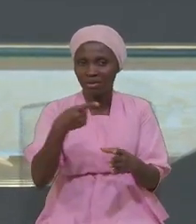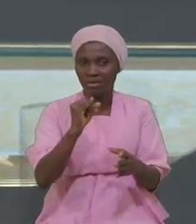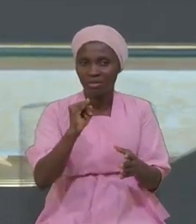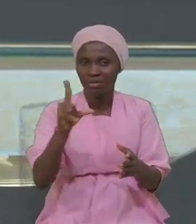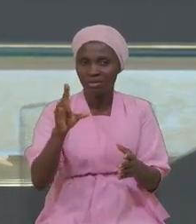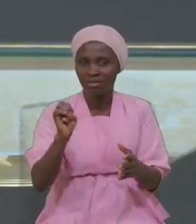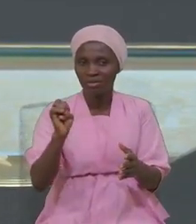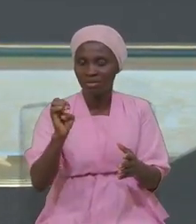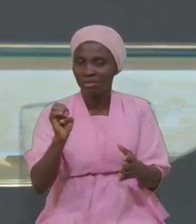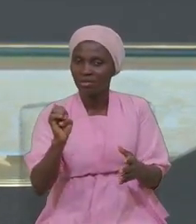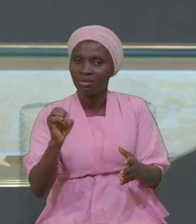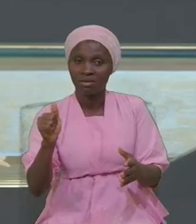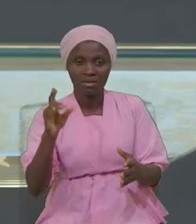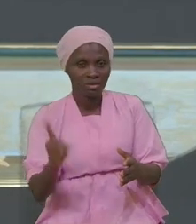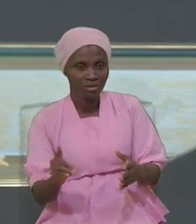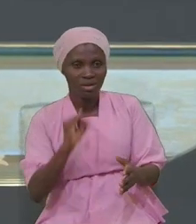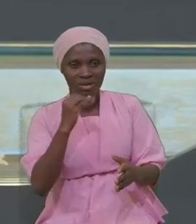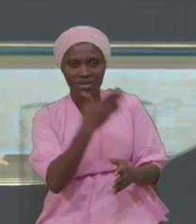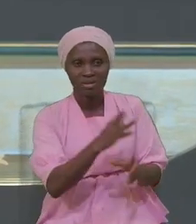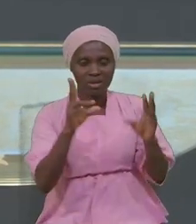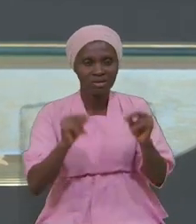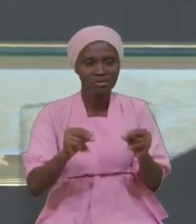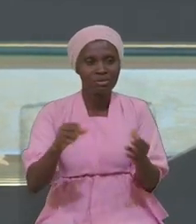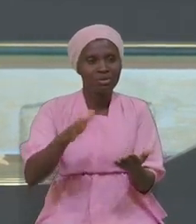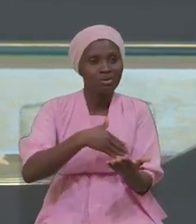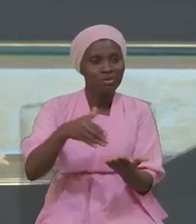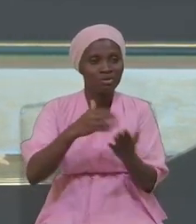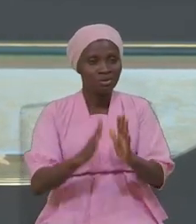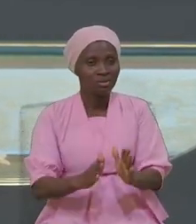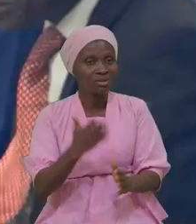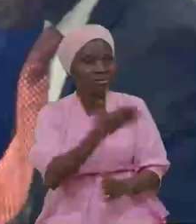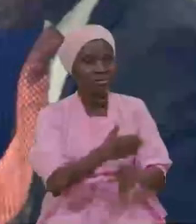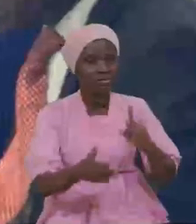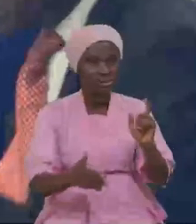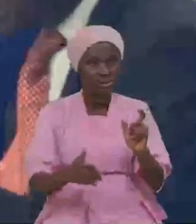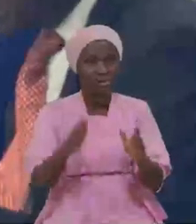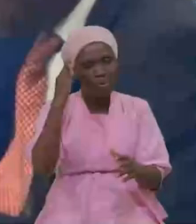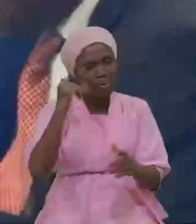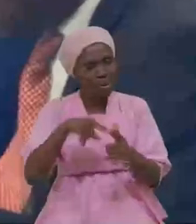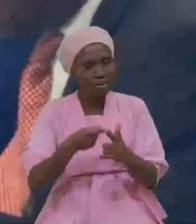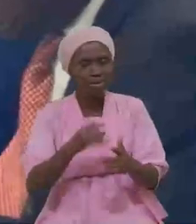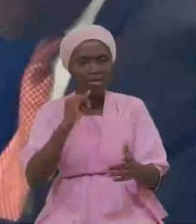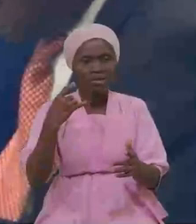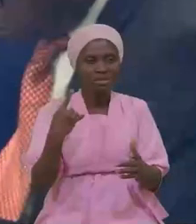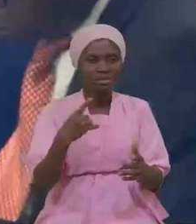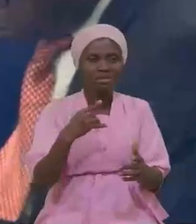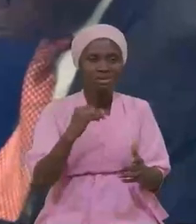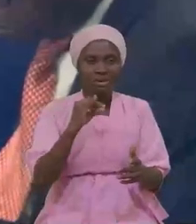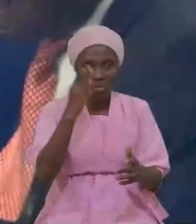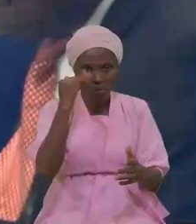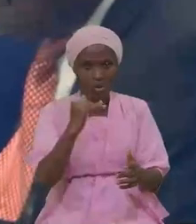de médecin? Pourquoi donc la guérison de la fille de mon peuple ne s'opère-t-elle